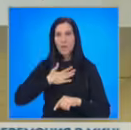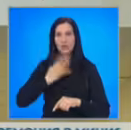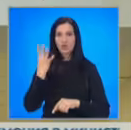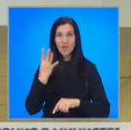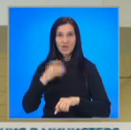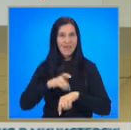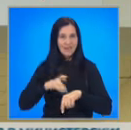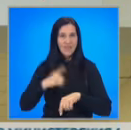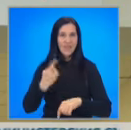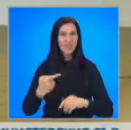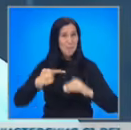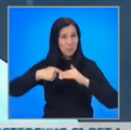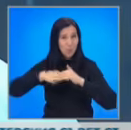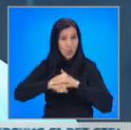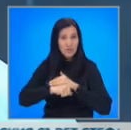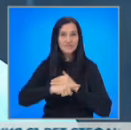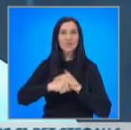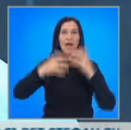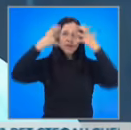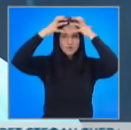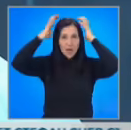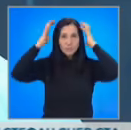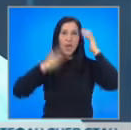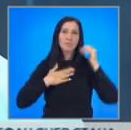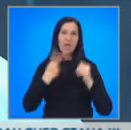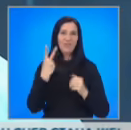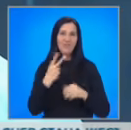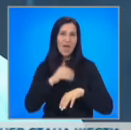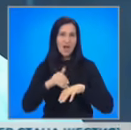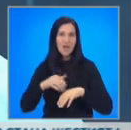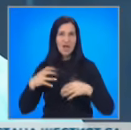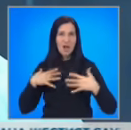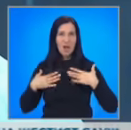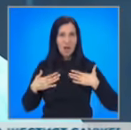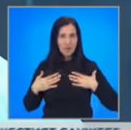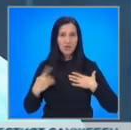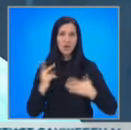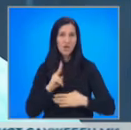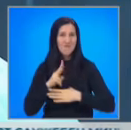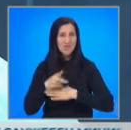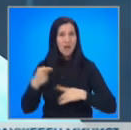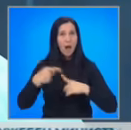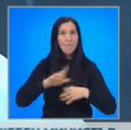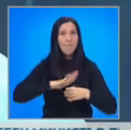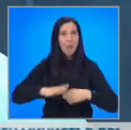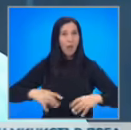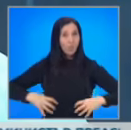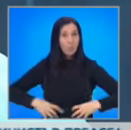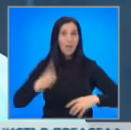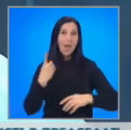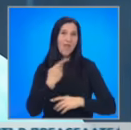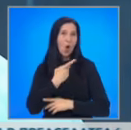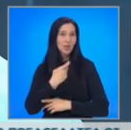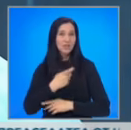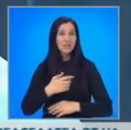Едната е пронизваща, черепно-мозъчна. Има 2 рани в гърдите, от които едното е проникващо към белия дроб и една огнестрелна